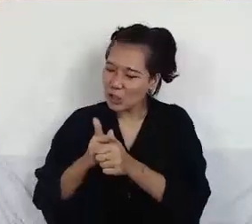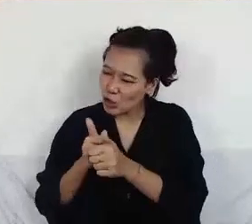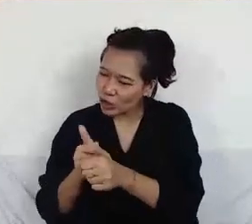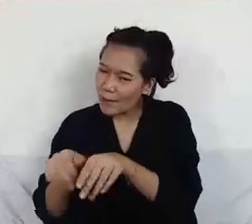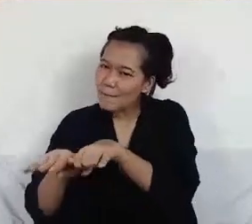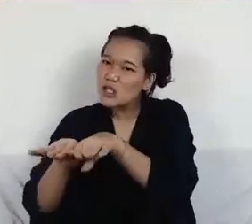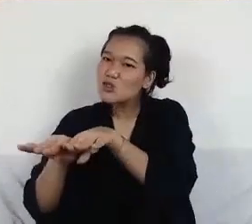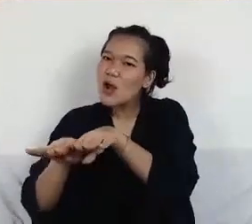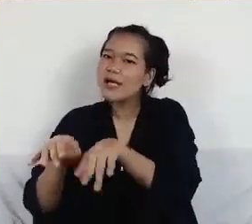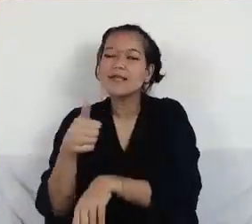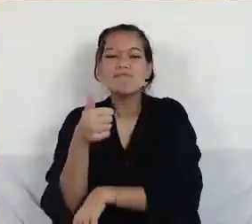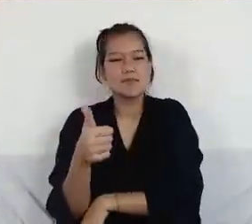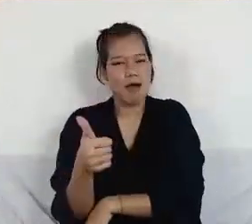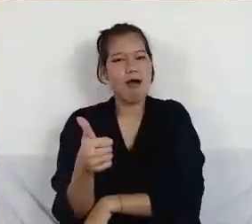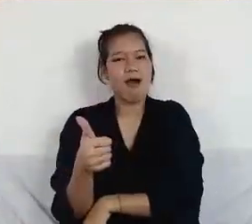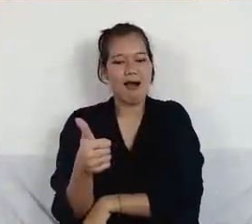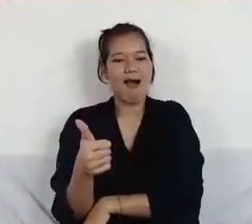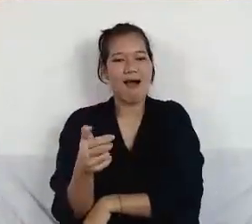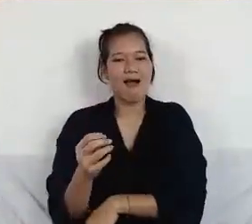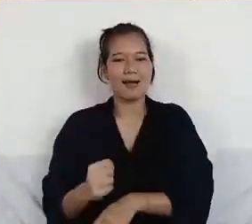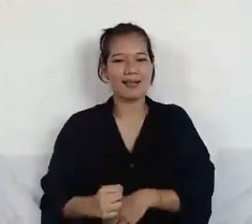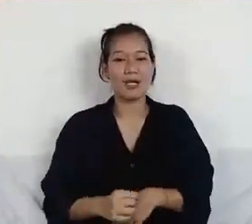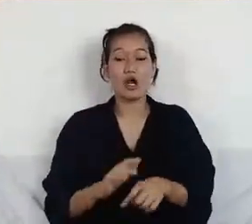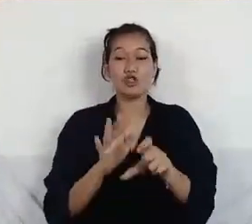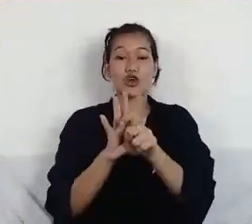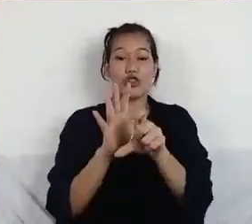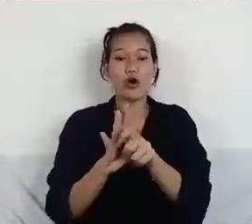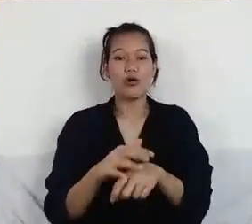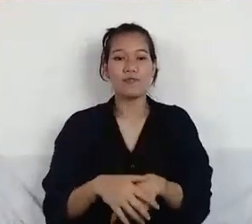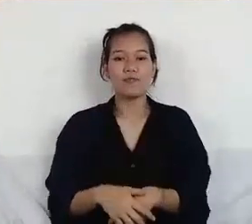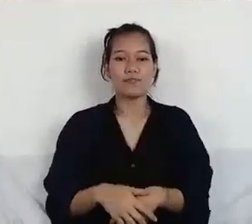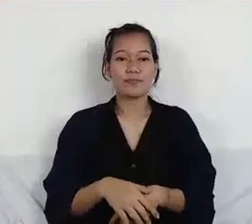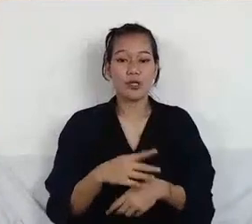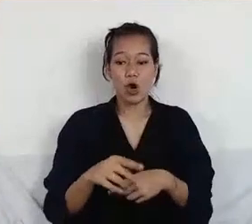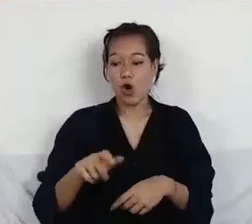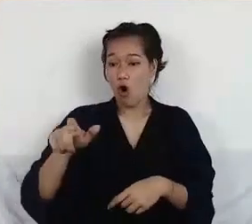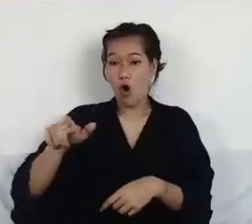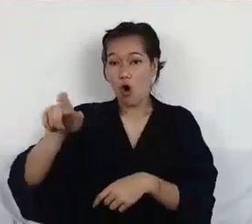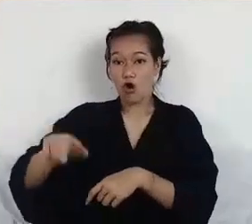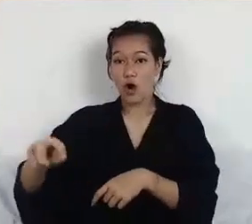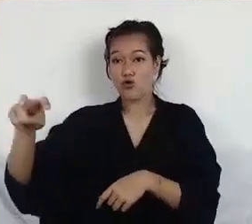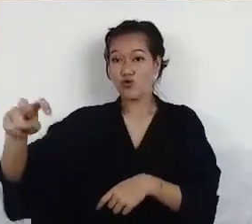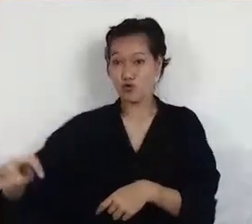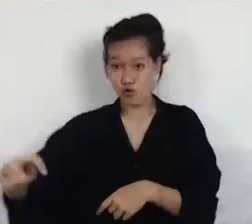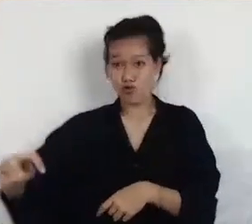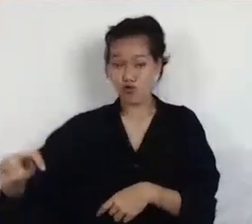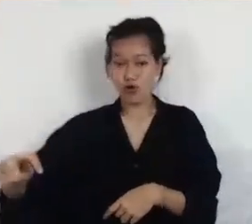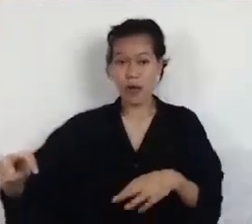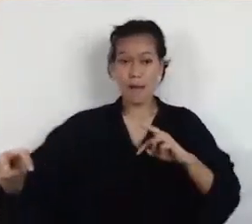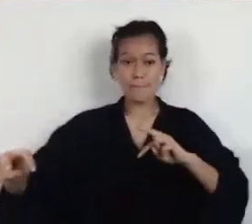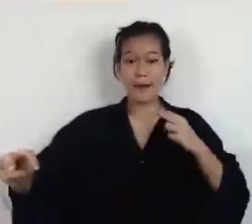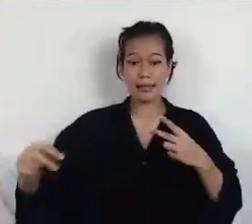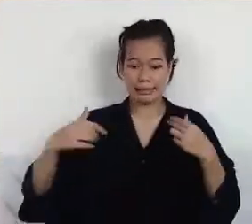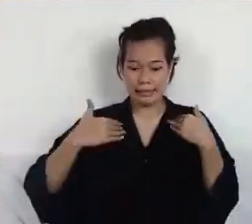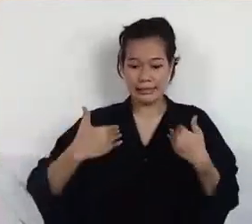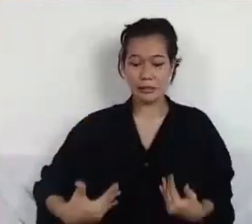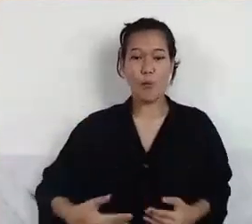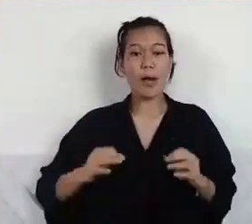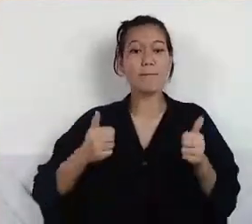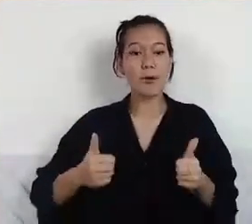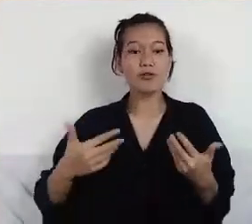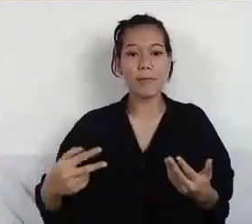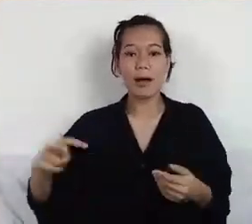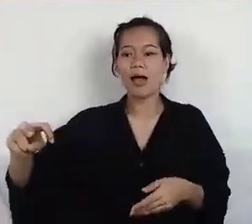gitu. Jadi kalau misalnya gini, contohnya, kalau ada orang duduk, maka unggah-ungguhnya, adabnya adalah